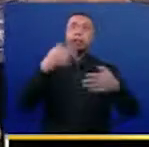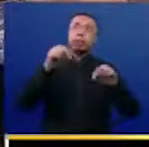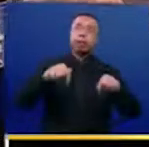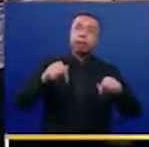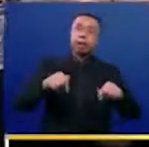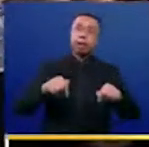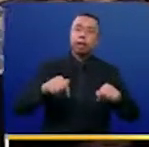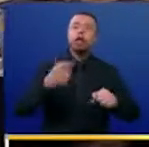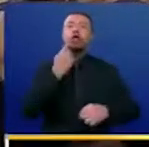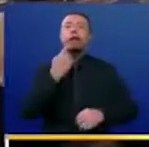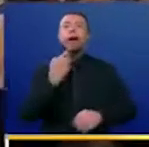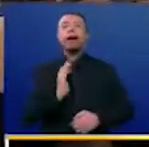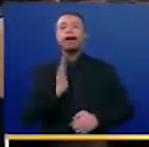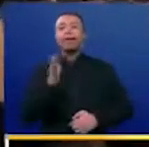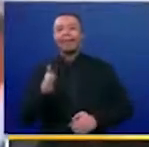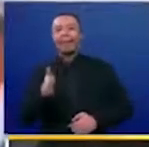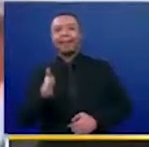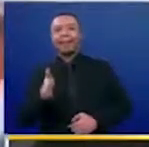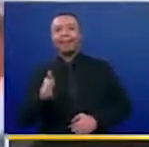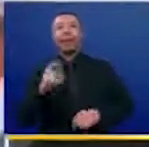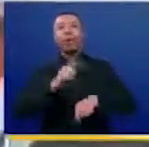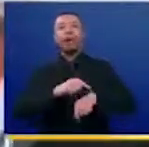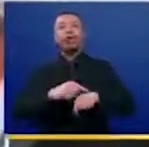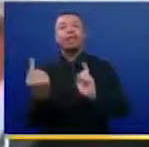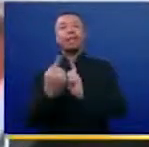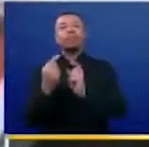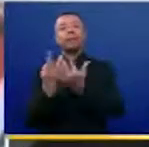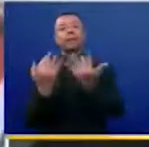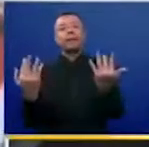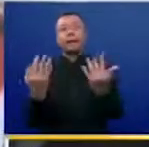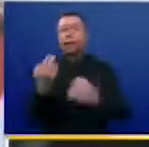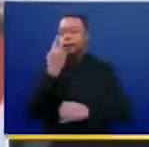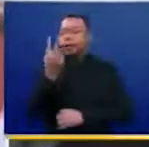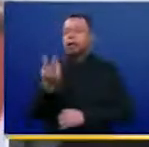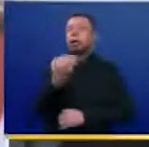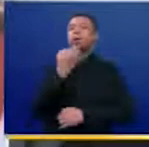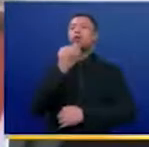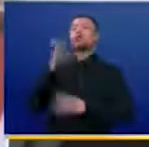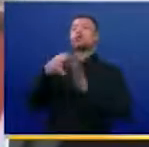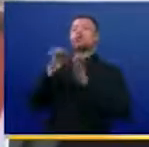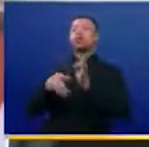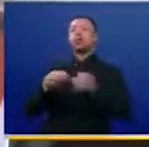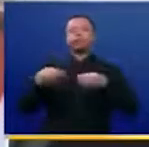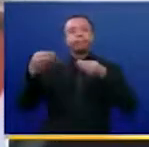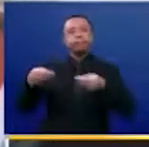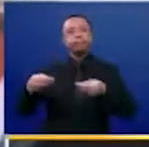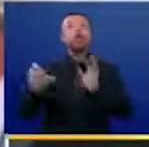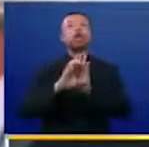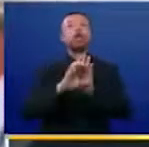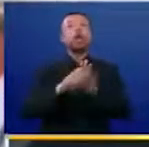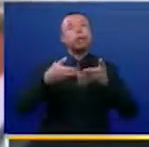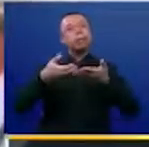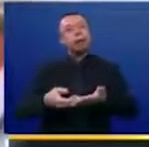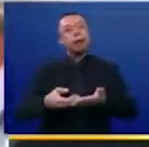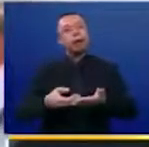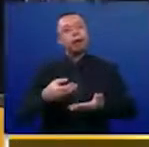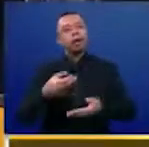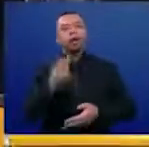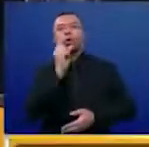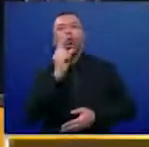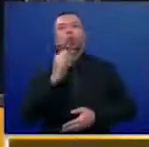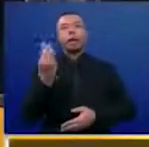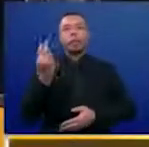mencoba hadir ditengah persoalan masyarakat jadi kita meringankan beban biaya masyarakat khusus di Semarang